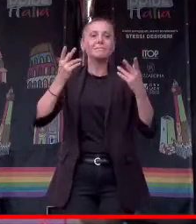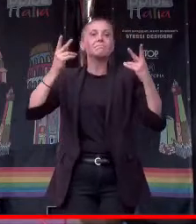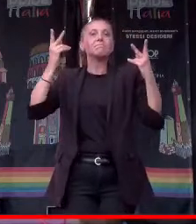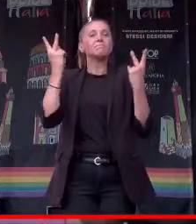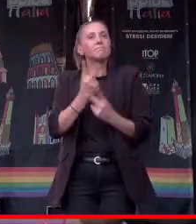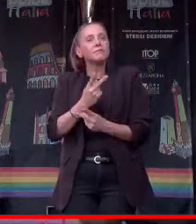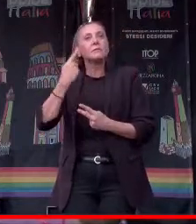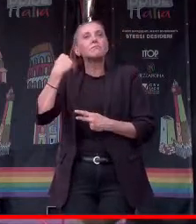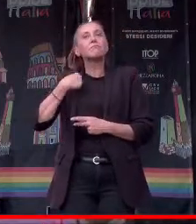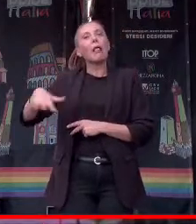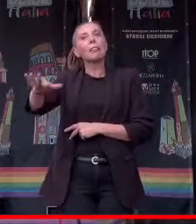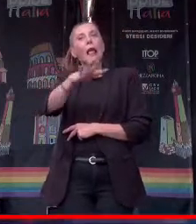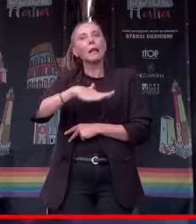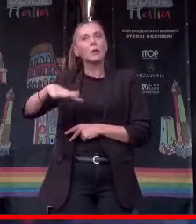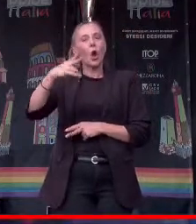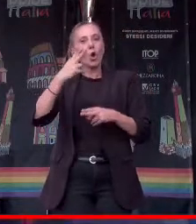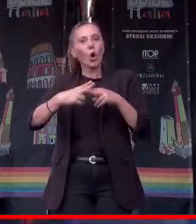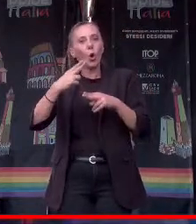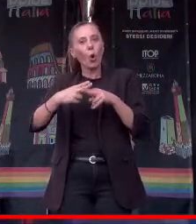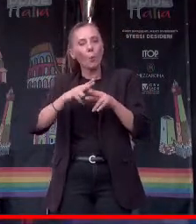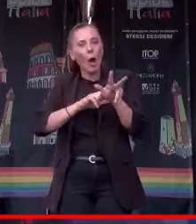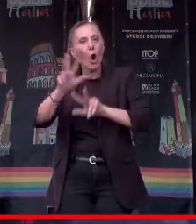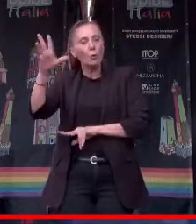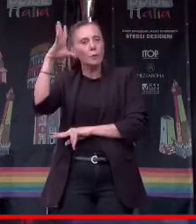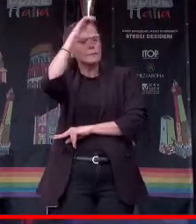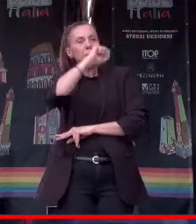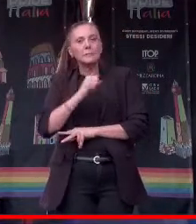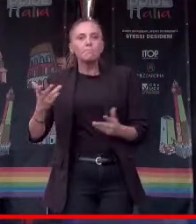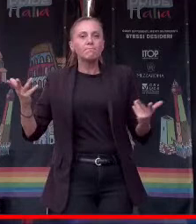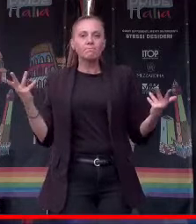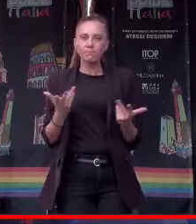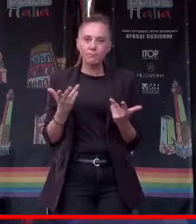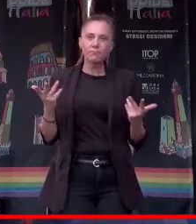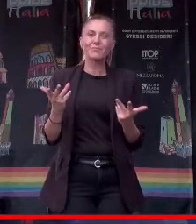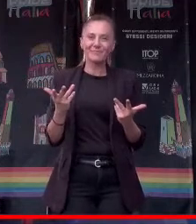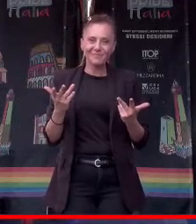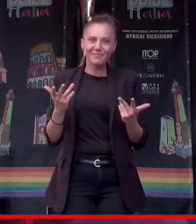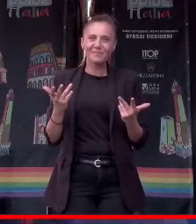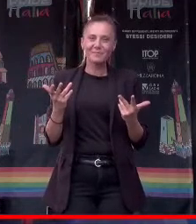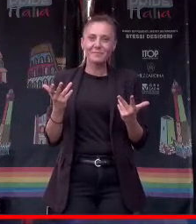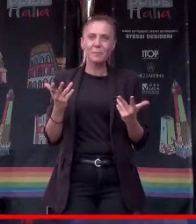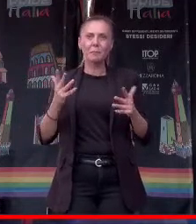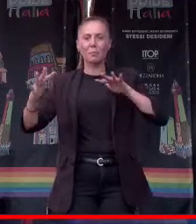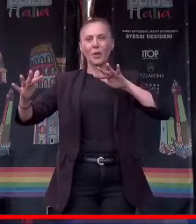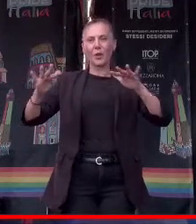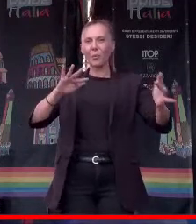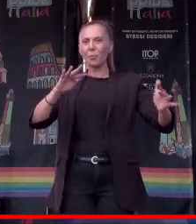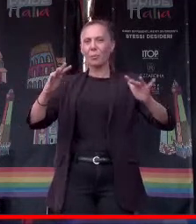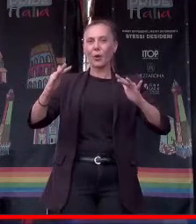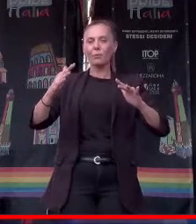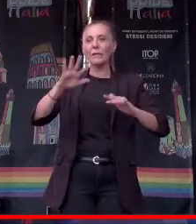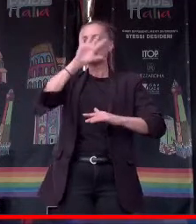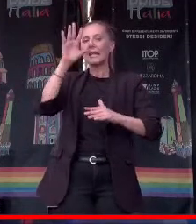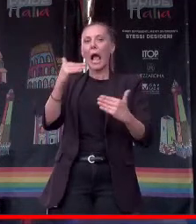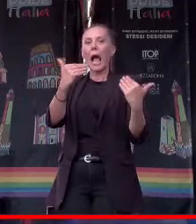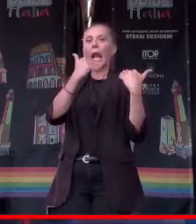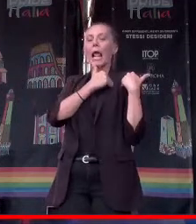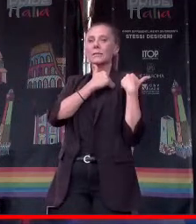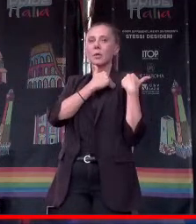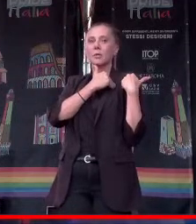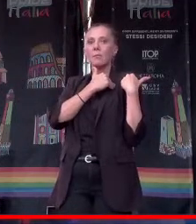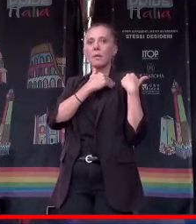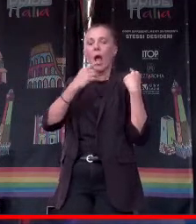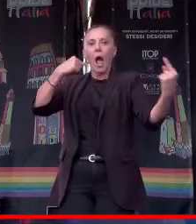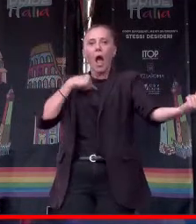capito qua nel territorio invece del Comune di Roma è che comunque alla fine c'era più o meno un rimpallo di responsabilità,